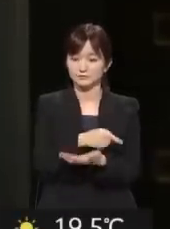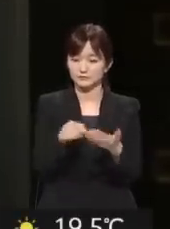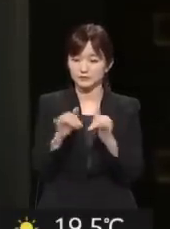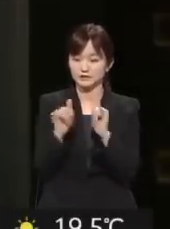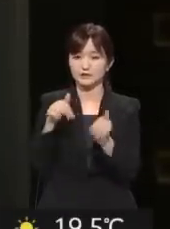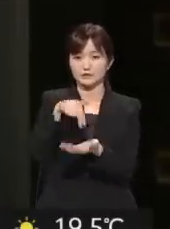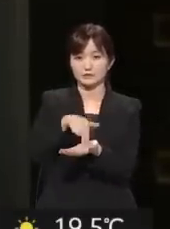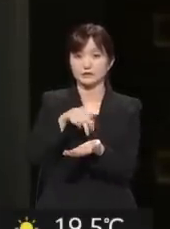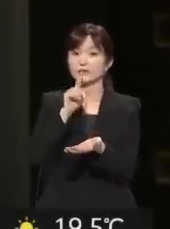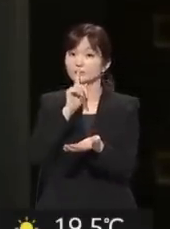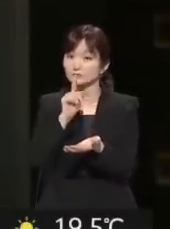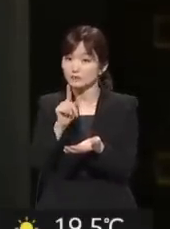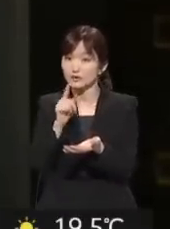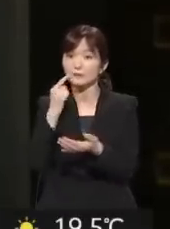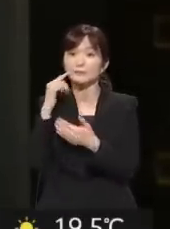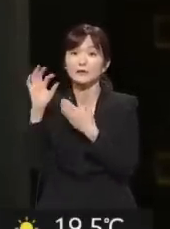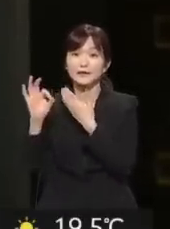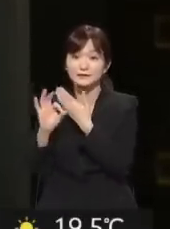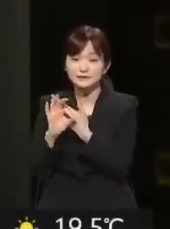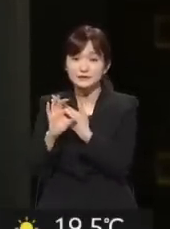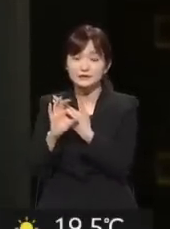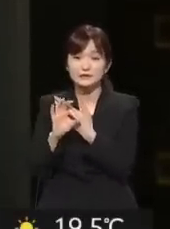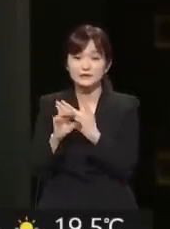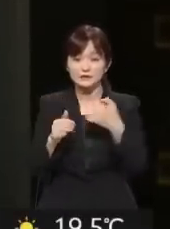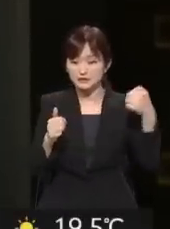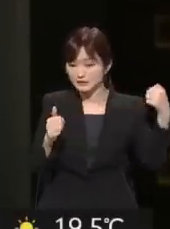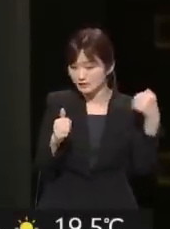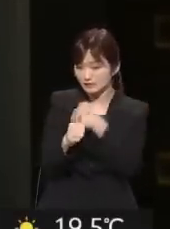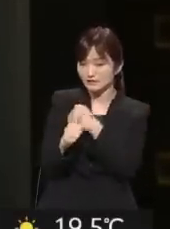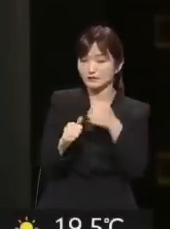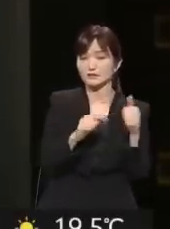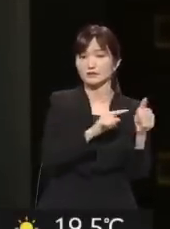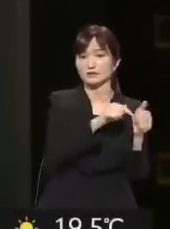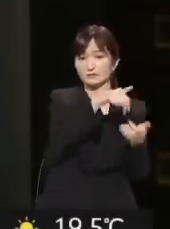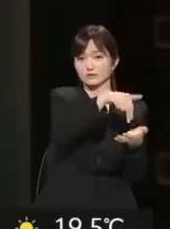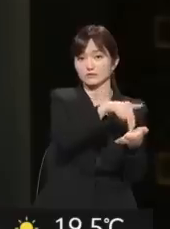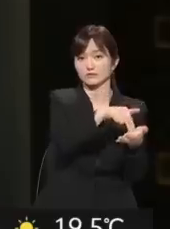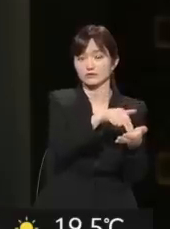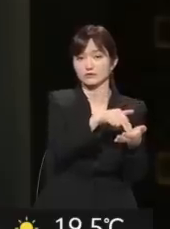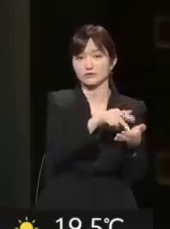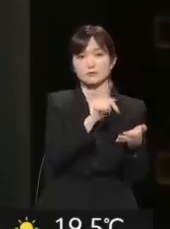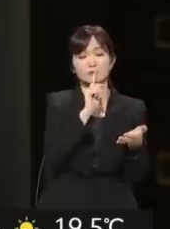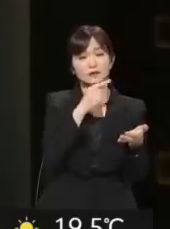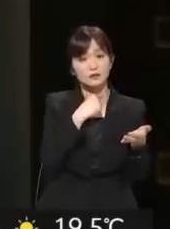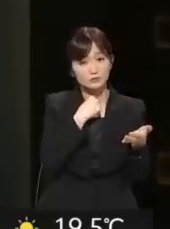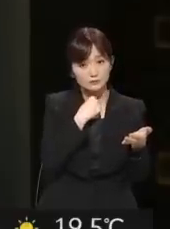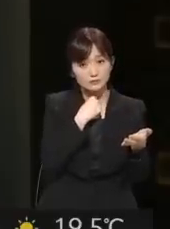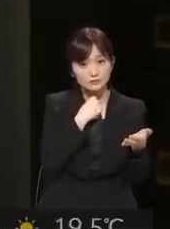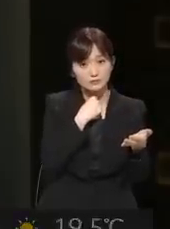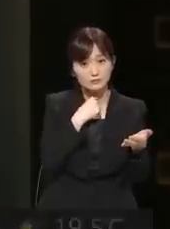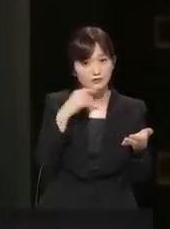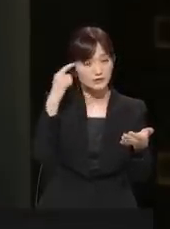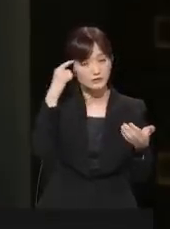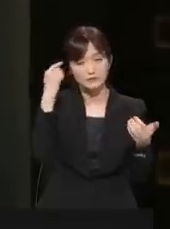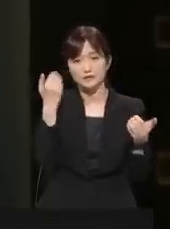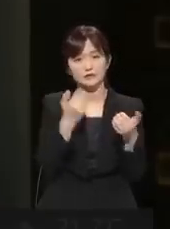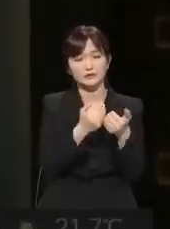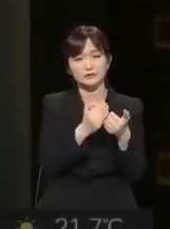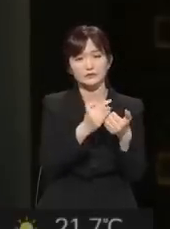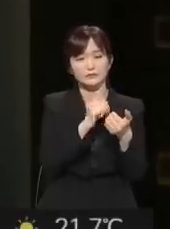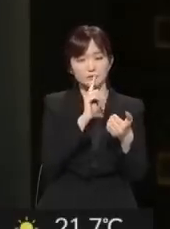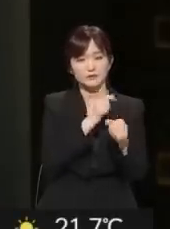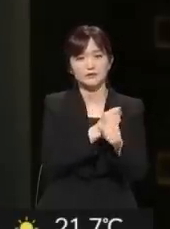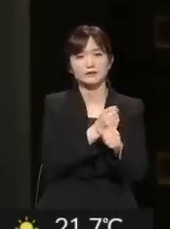피해자 측의 주장입니다 만약에이 가해자 측의 입장에서도 뭔가 하실 말씀이 있으시면 달랑권 포장해 드릴테니까